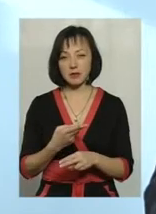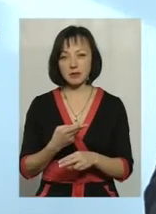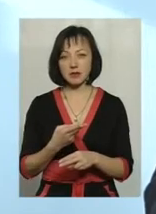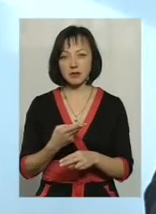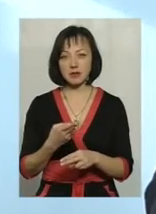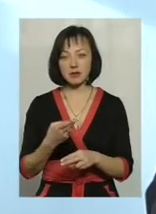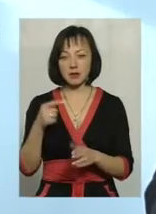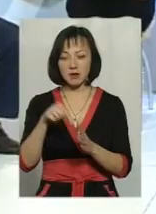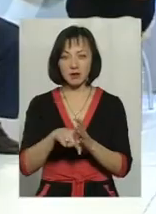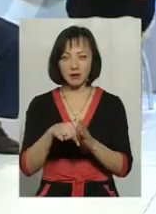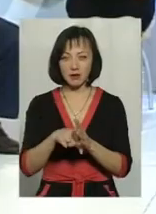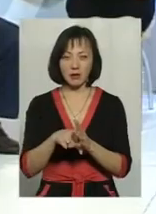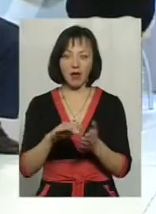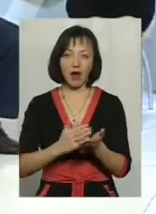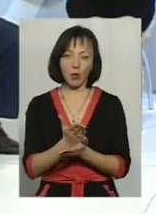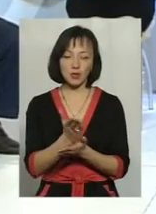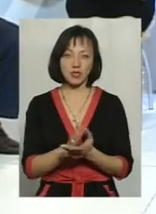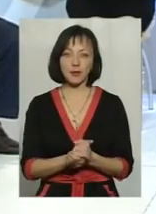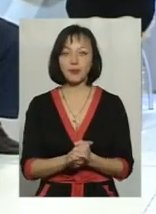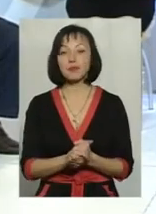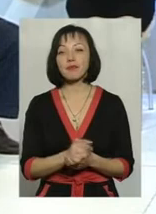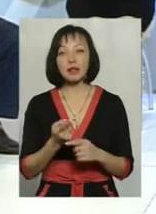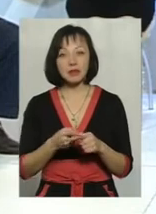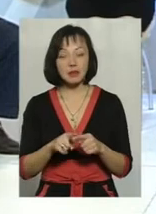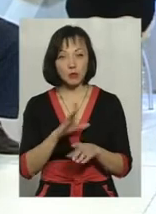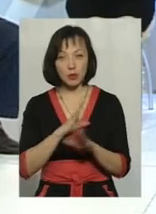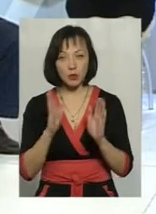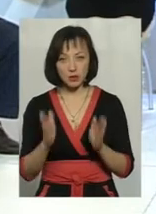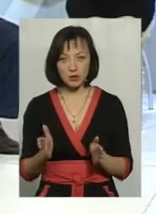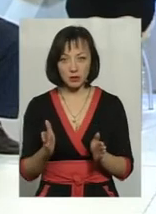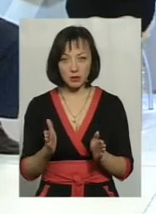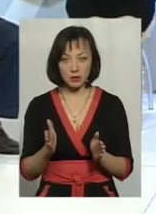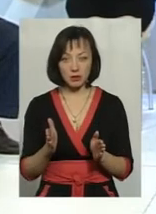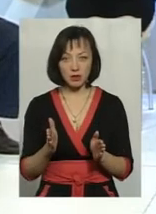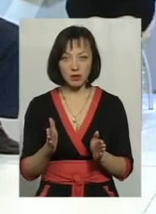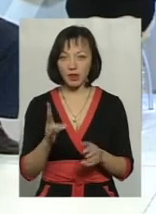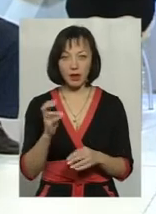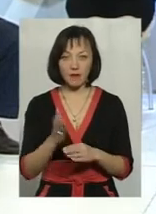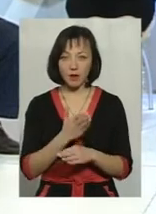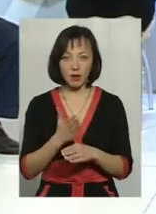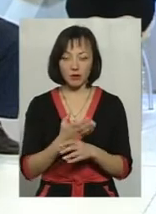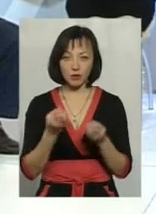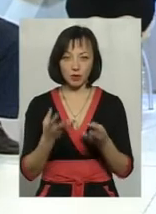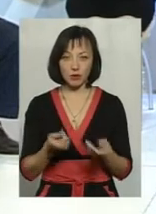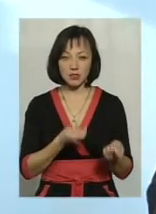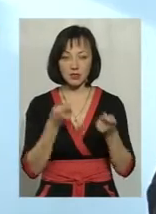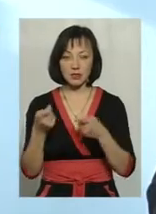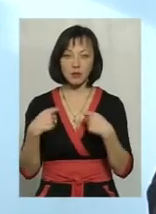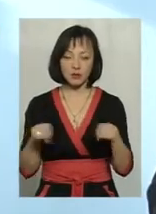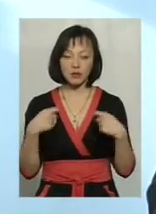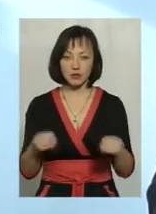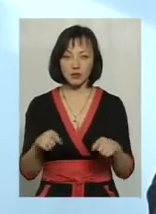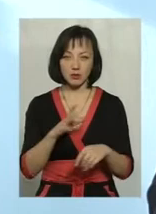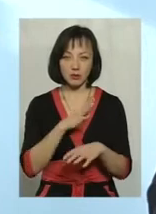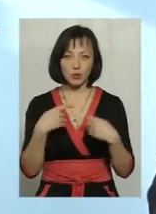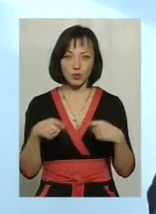без внутрішнього вже змісту, як кажуть. То це було тільки... Вони не виробляли цю продукцію, просто була реалізація.